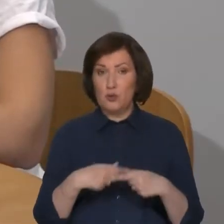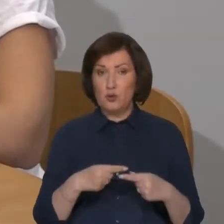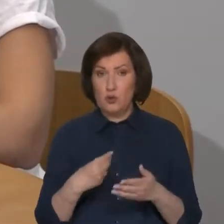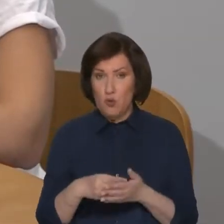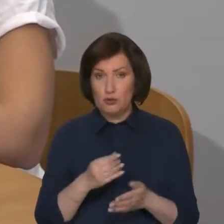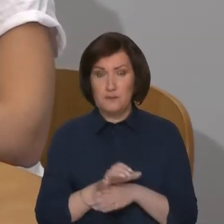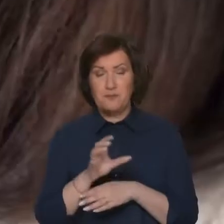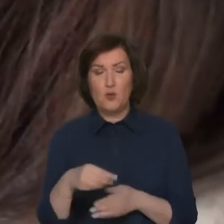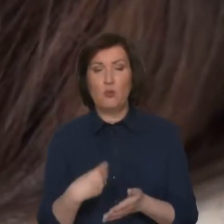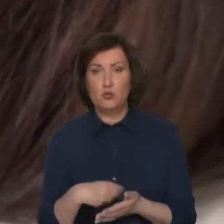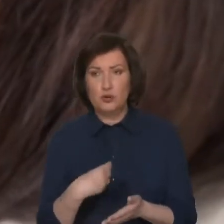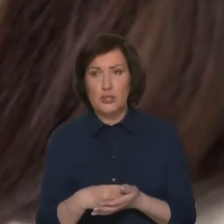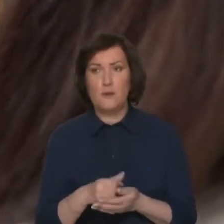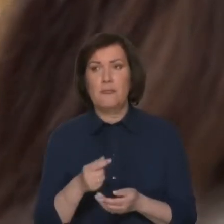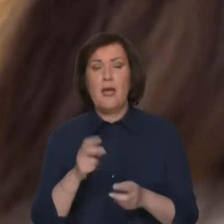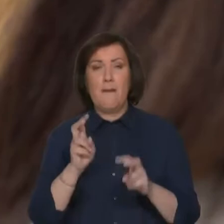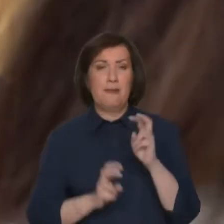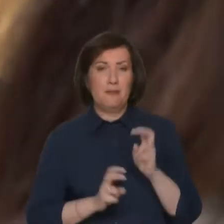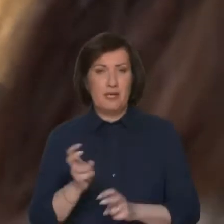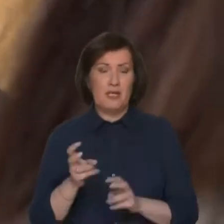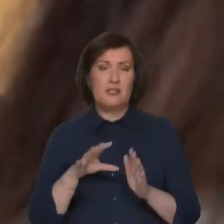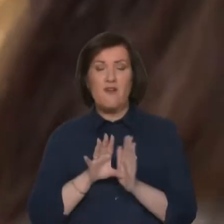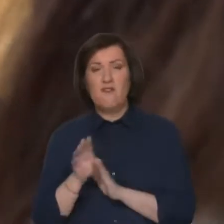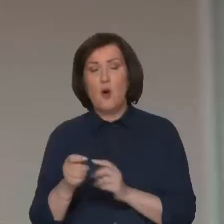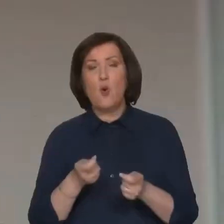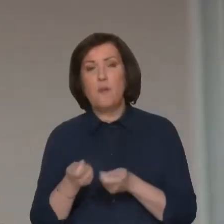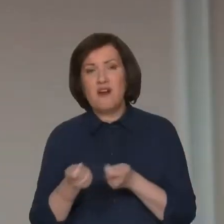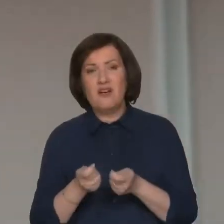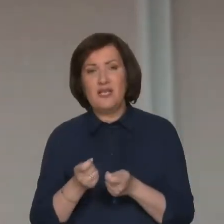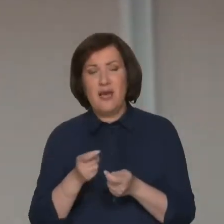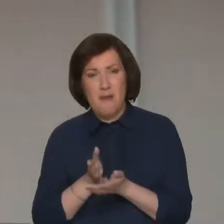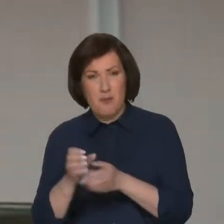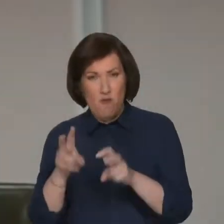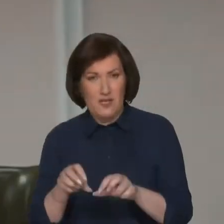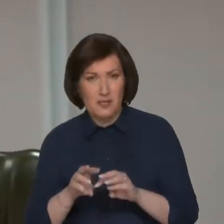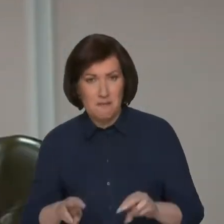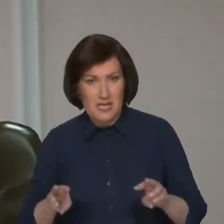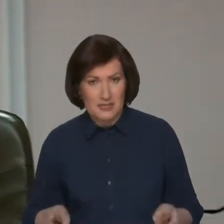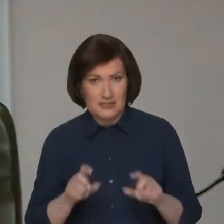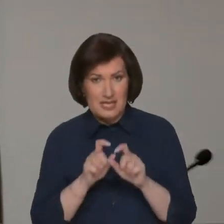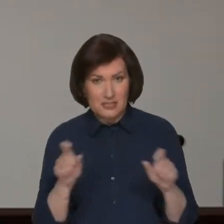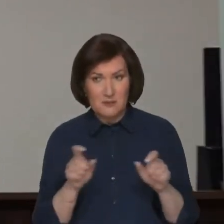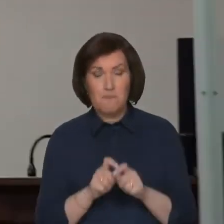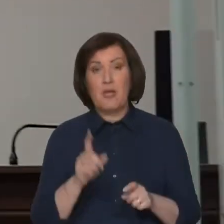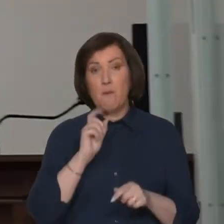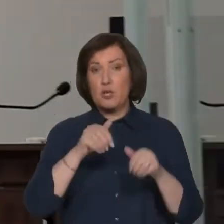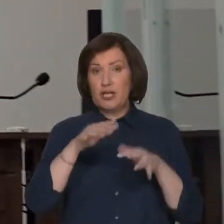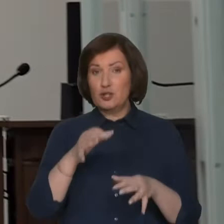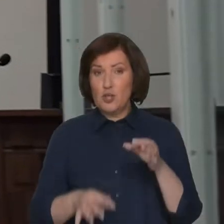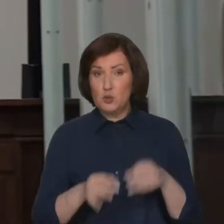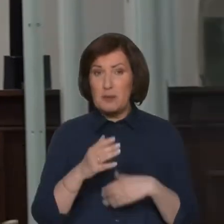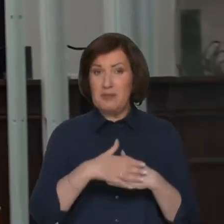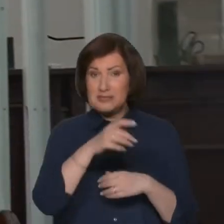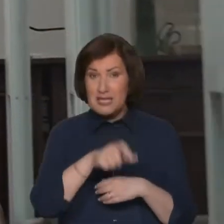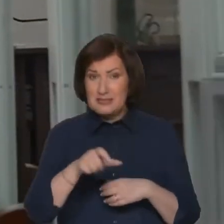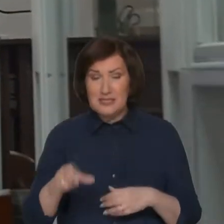кошти направляють до бюджету, а підприємства – в управління до профільних міністерств. Поки ж рішення суду по підсанкційних особах немає, майно